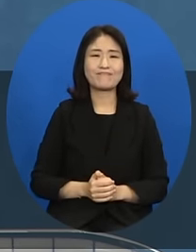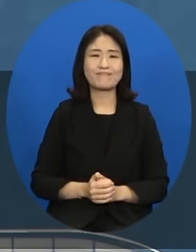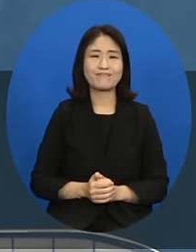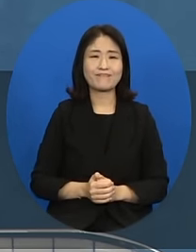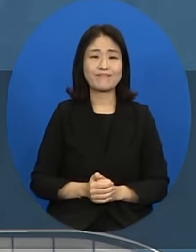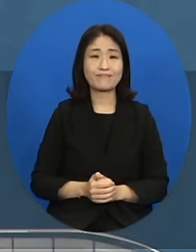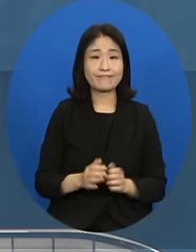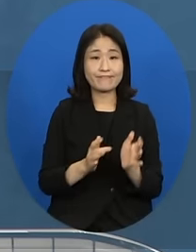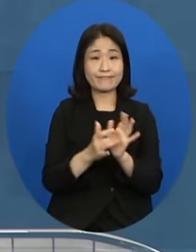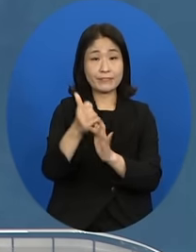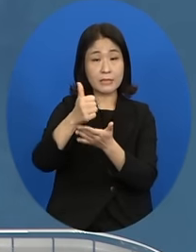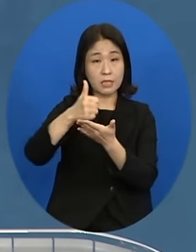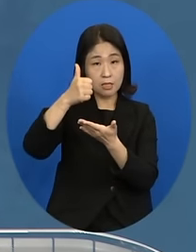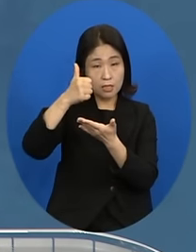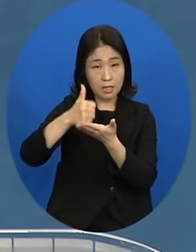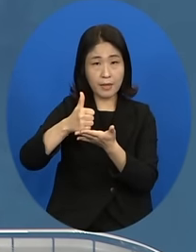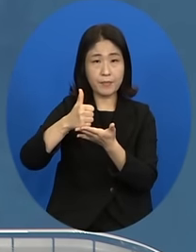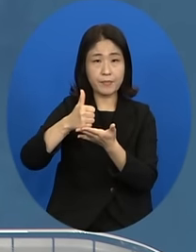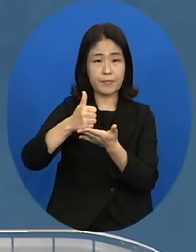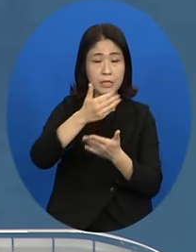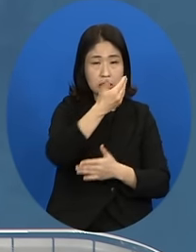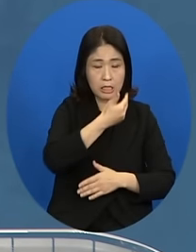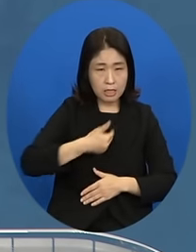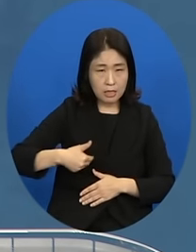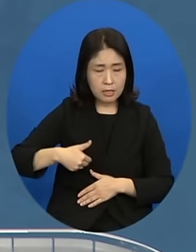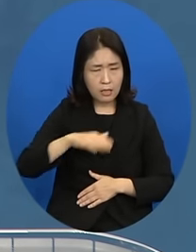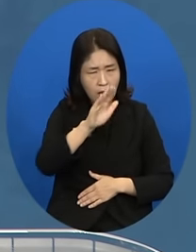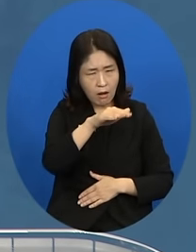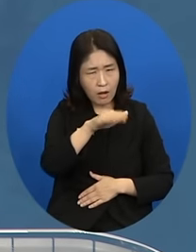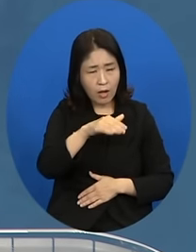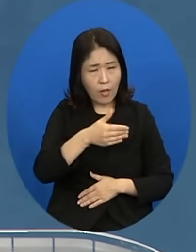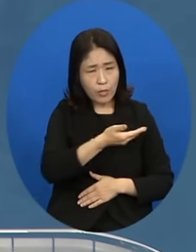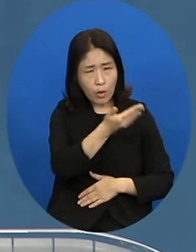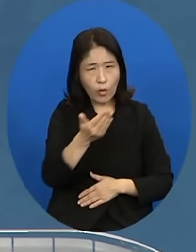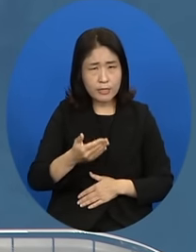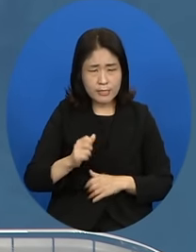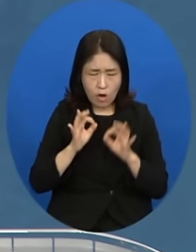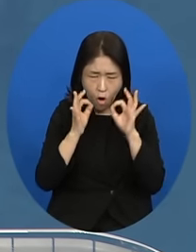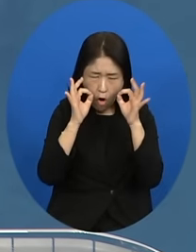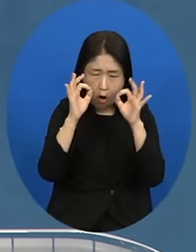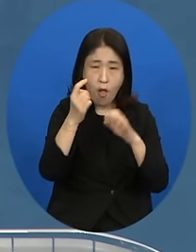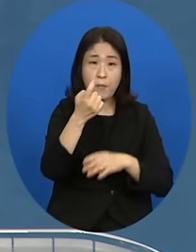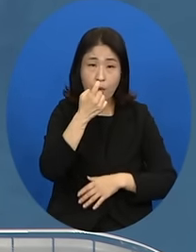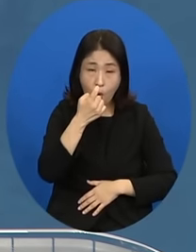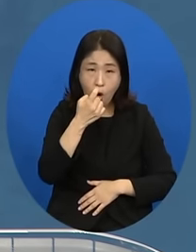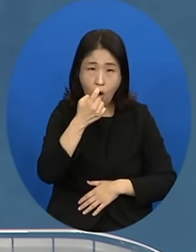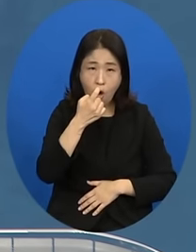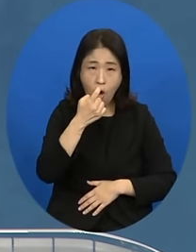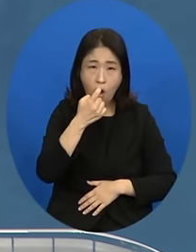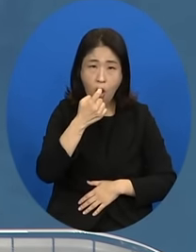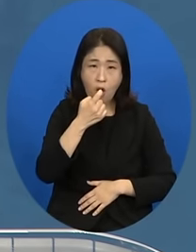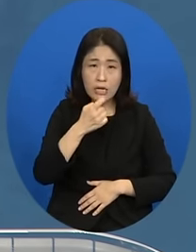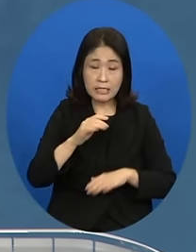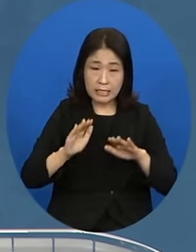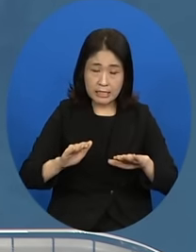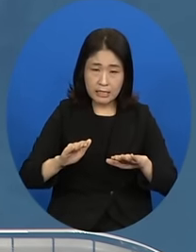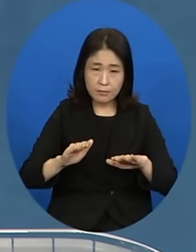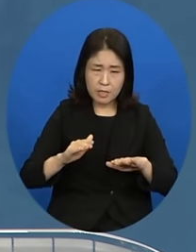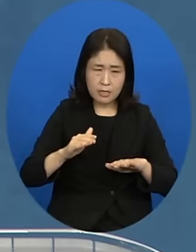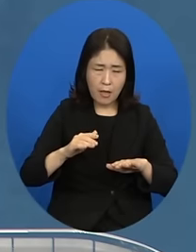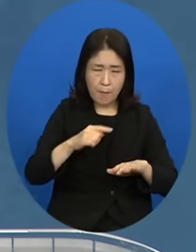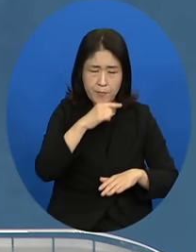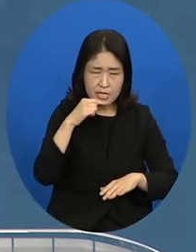예수님은 제자들에게 너희들이 그동안 열심히 배웠으니 이제는 모든 족속에게